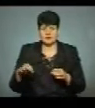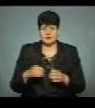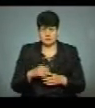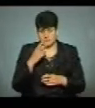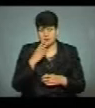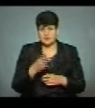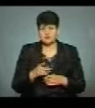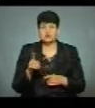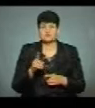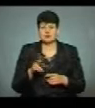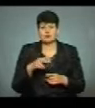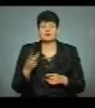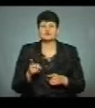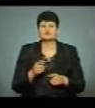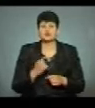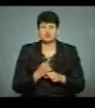бачимо.